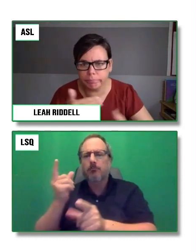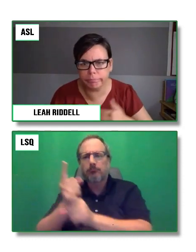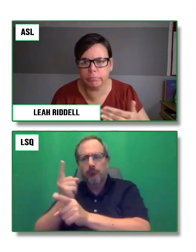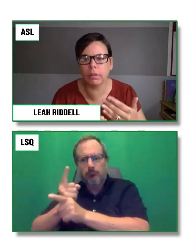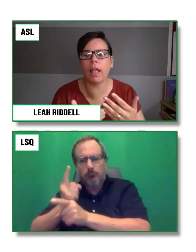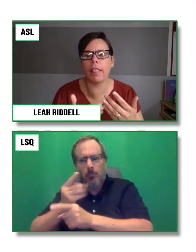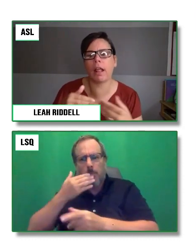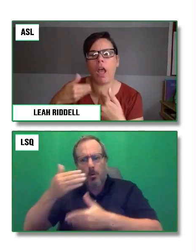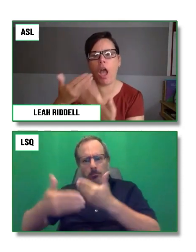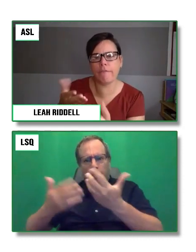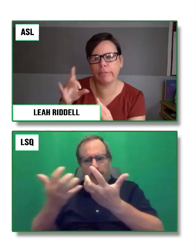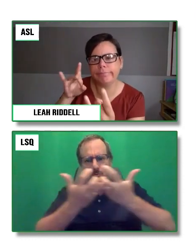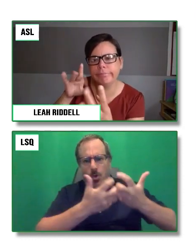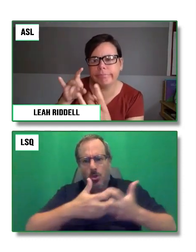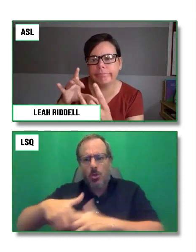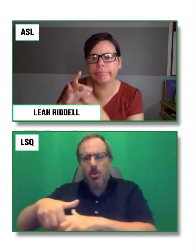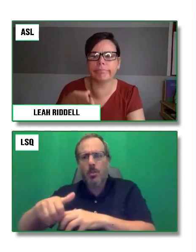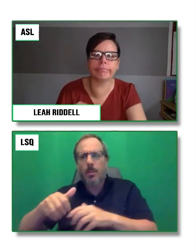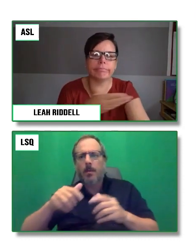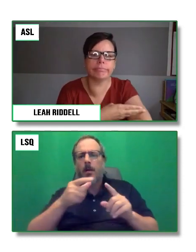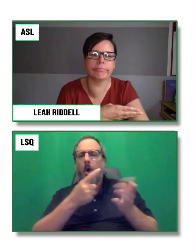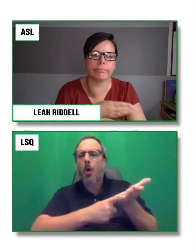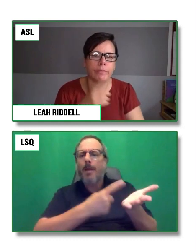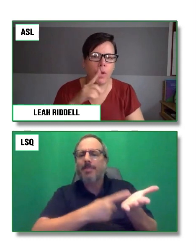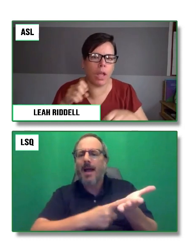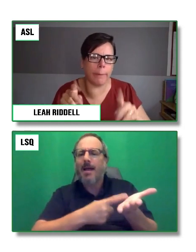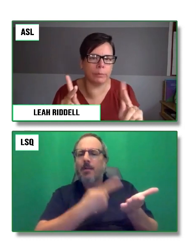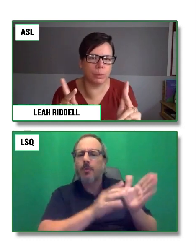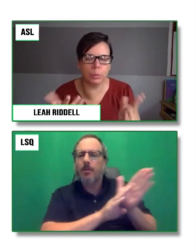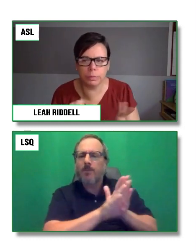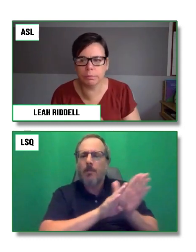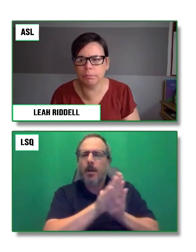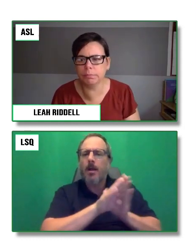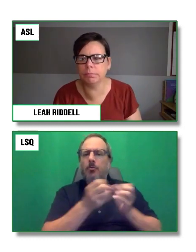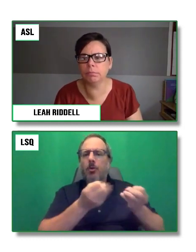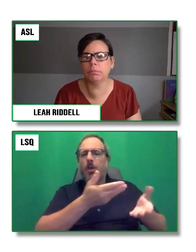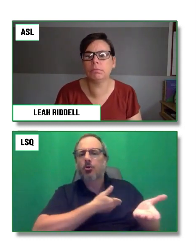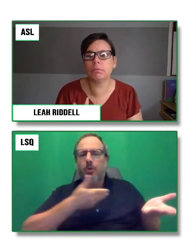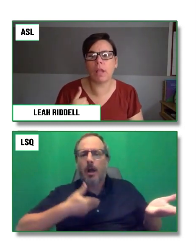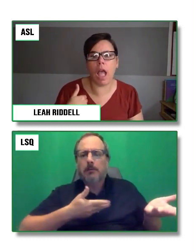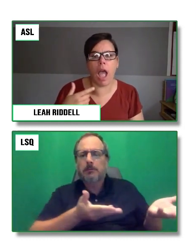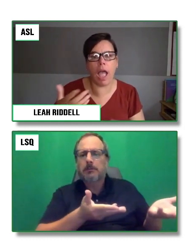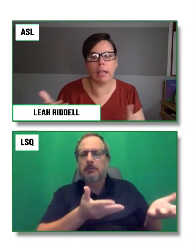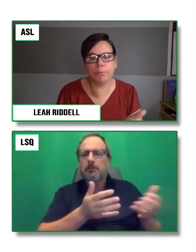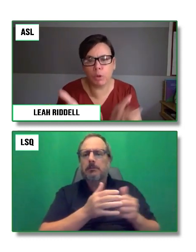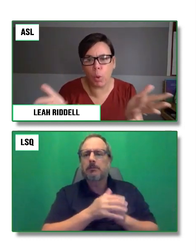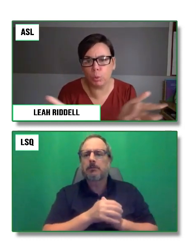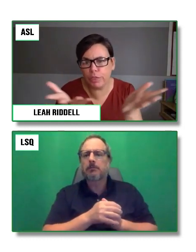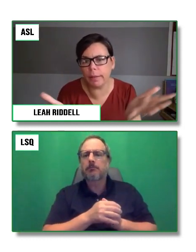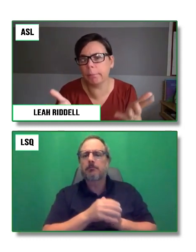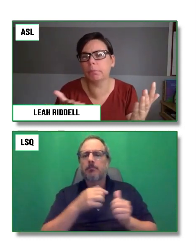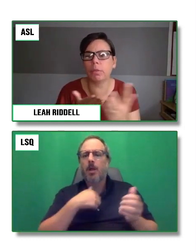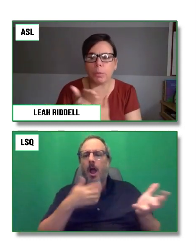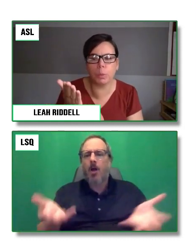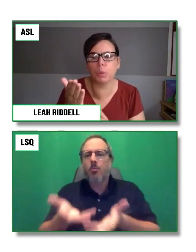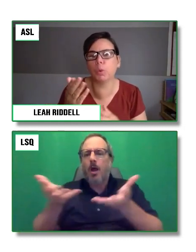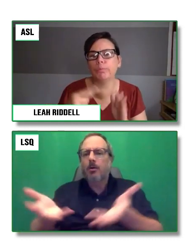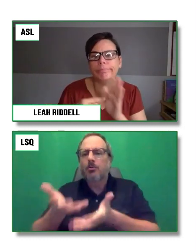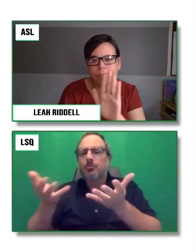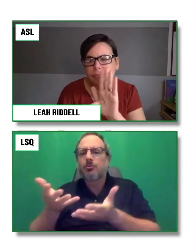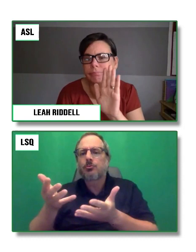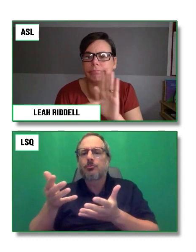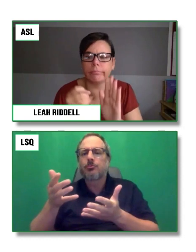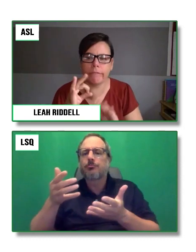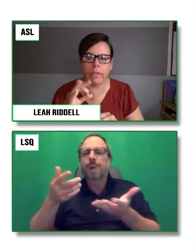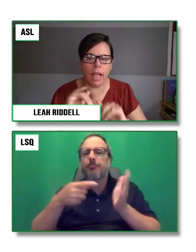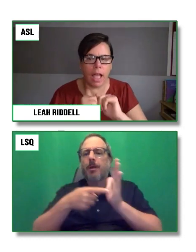personnel. Ensuite, je consulte l'employeur sur ce qui se fait bien et je leur offre des rétroactions sur des